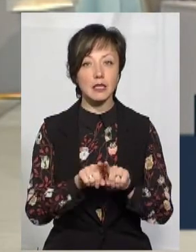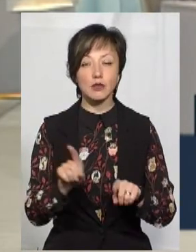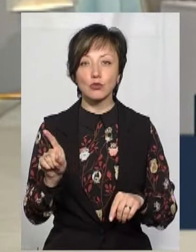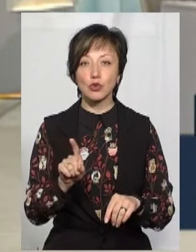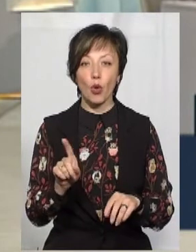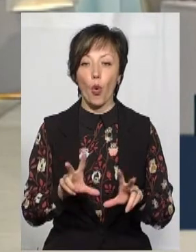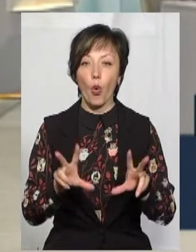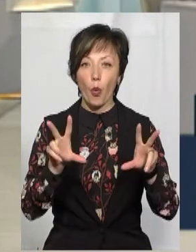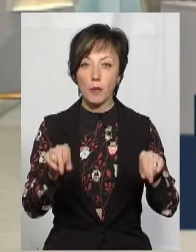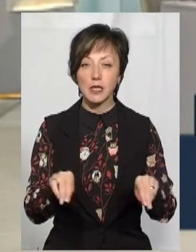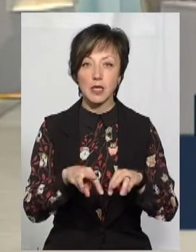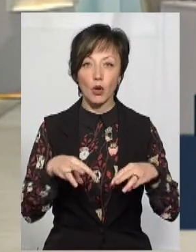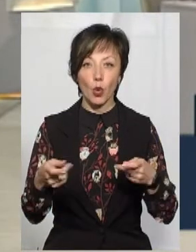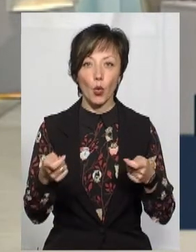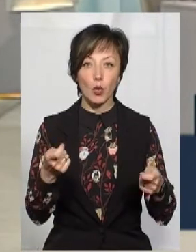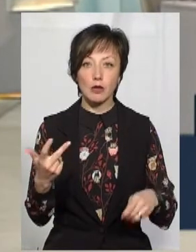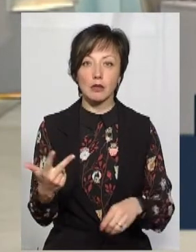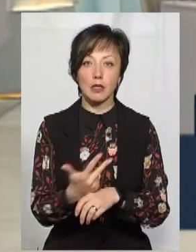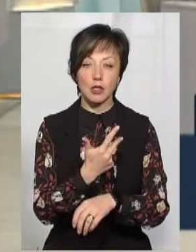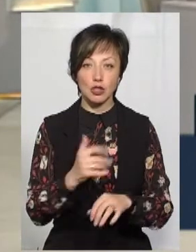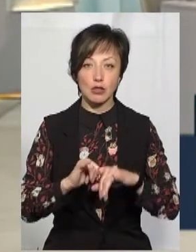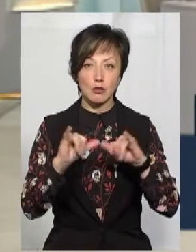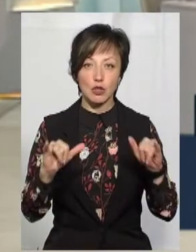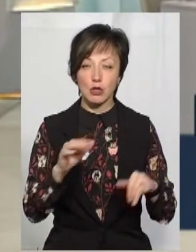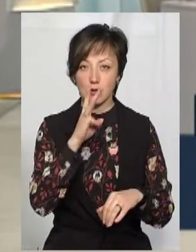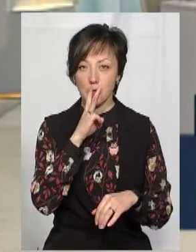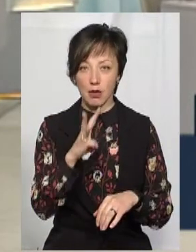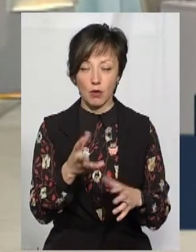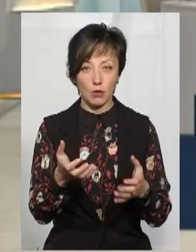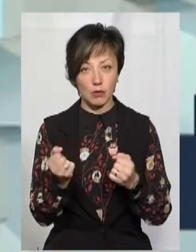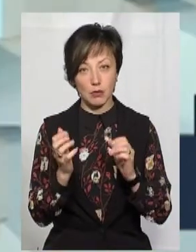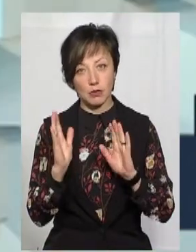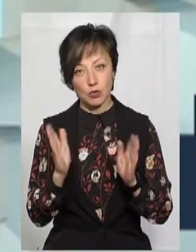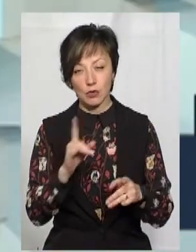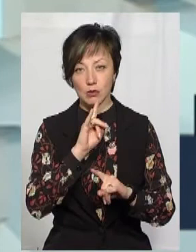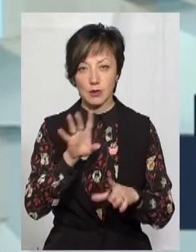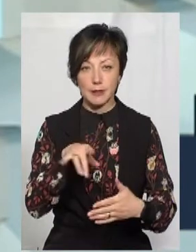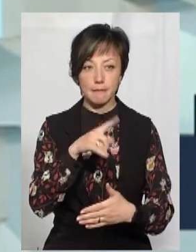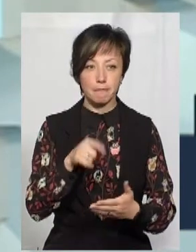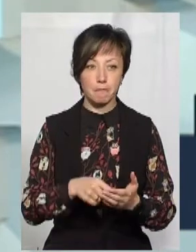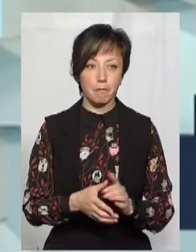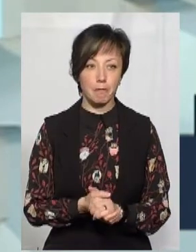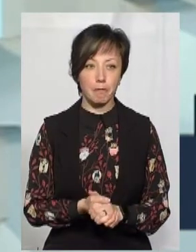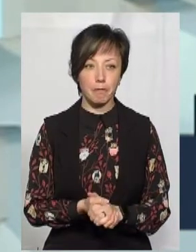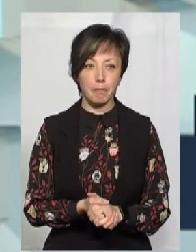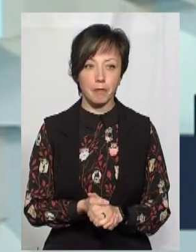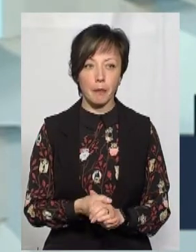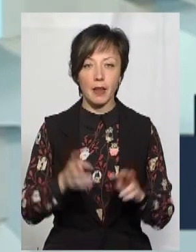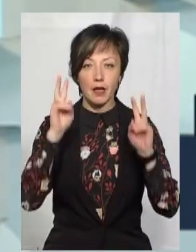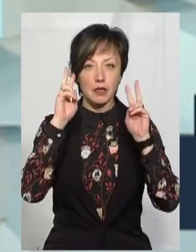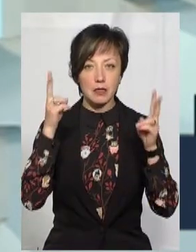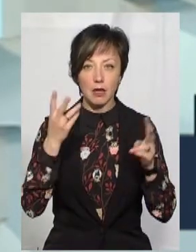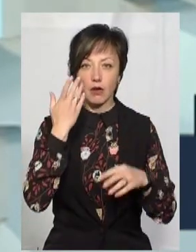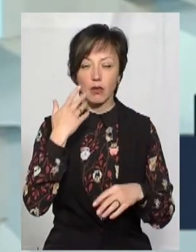що оті обіцяні урядом утричі збільшені оклади? Я скажу так, що, до речі, я не знаю, коли записувалася ця